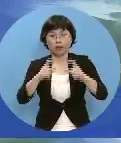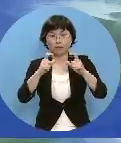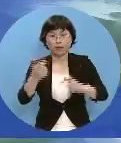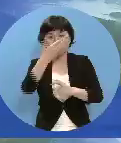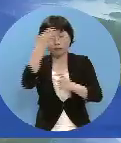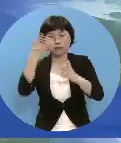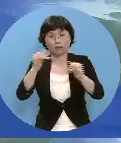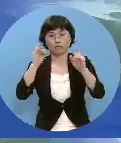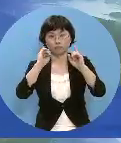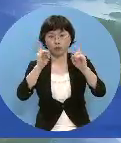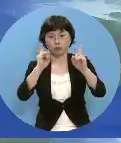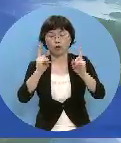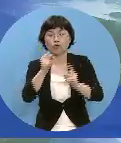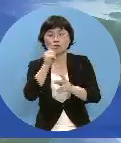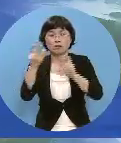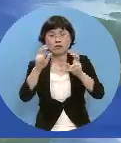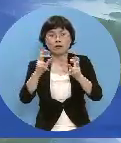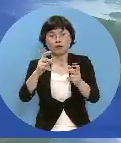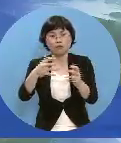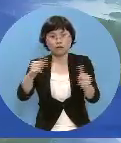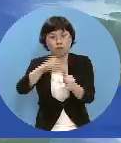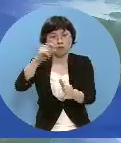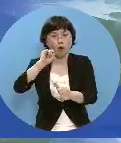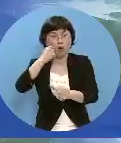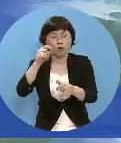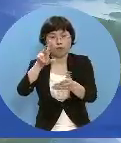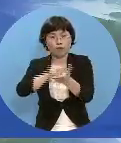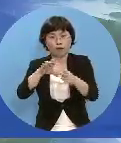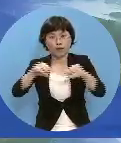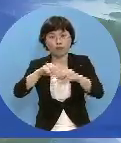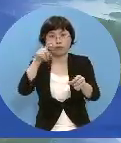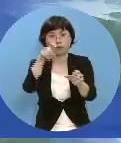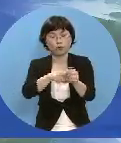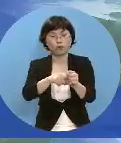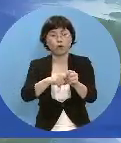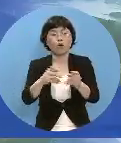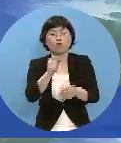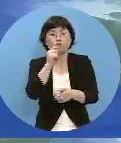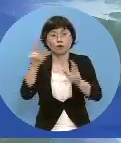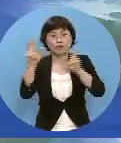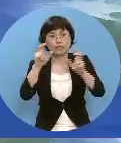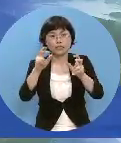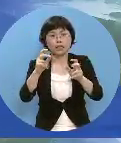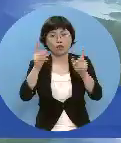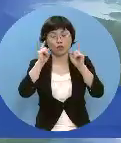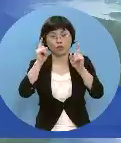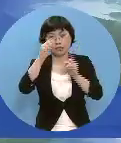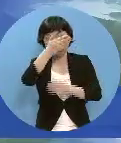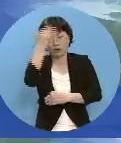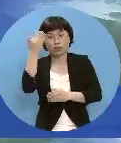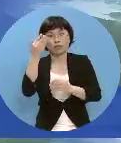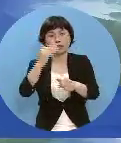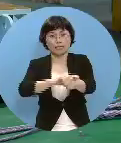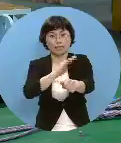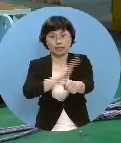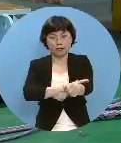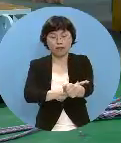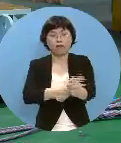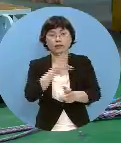전라남도가 청년 실업과 중소기업 인력난 해소를 위해 중소기업 청년 인턴제 사업을 추진하고 있습니다.